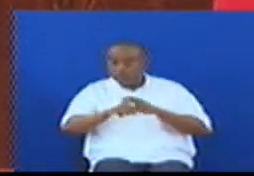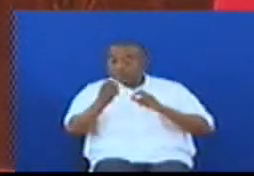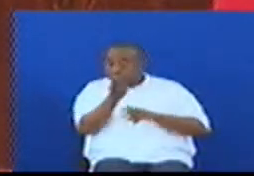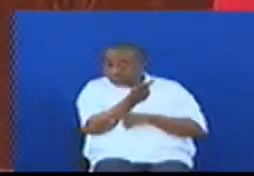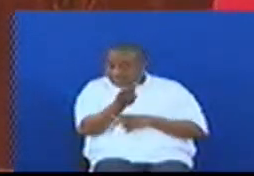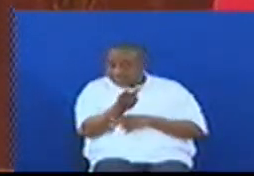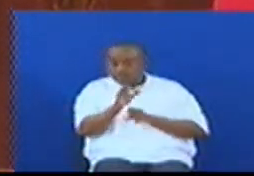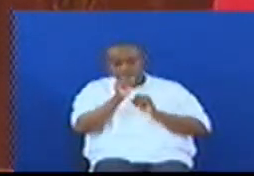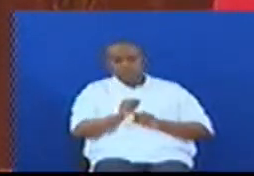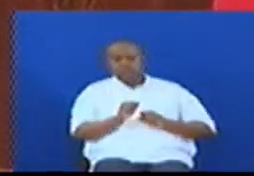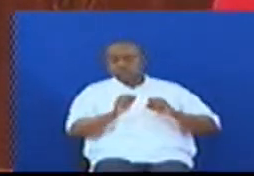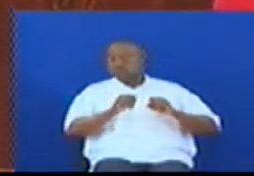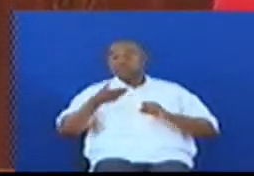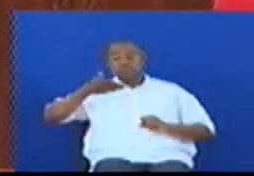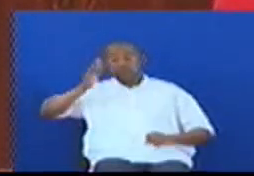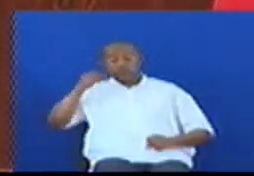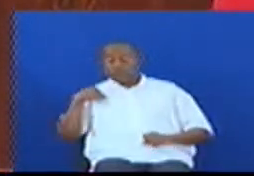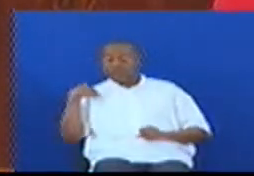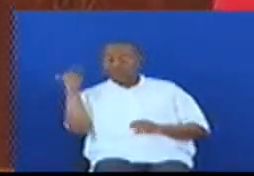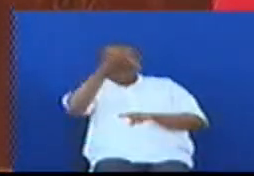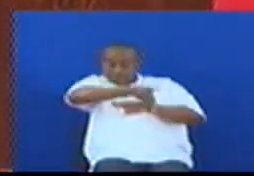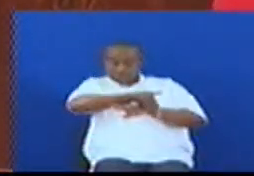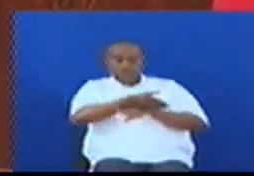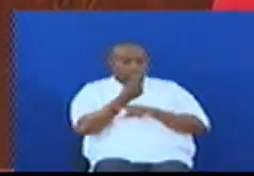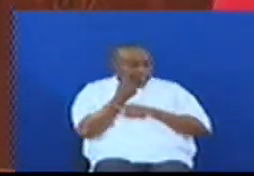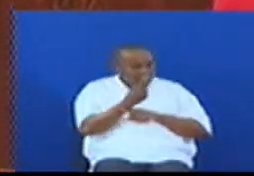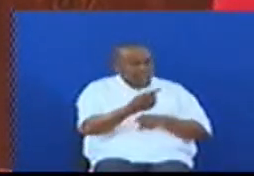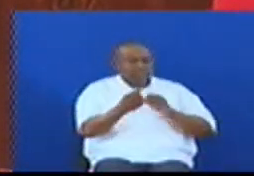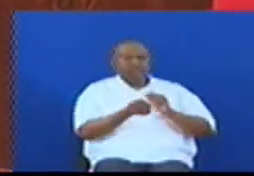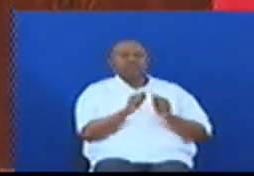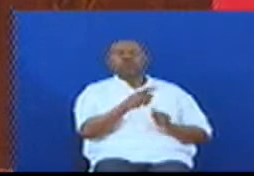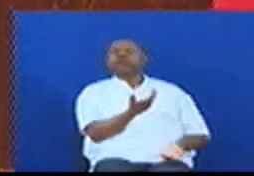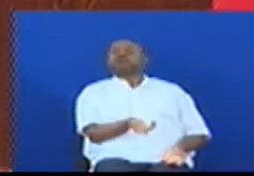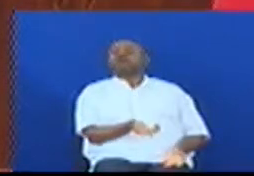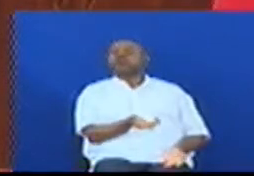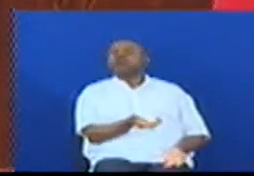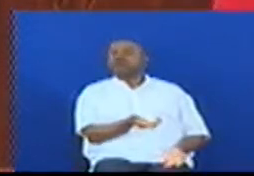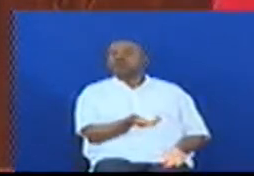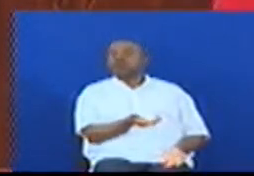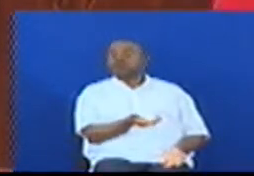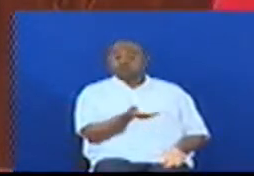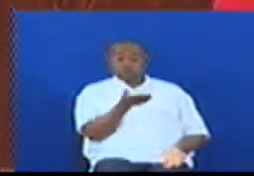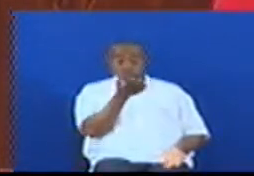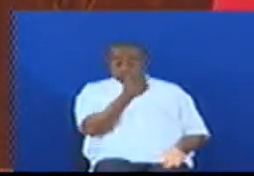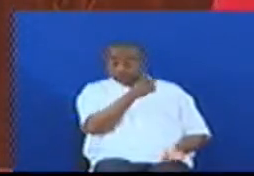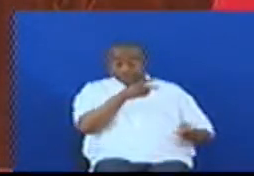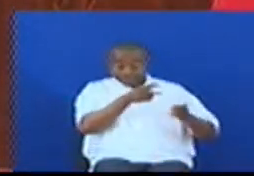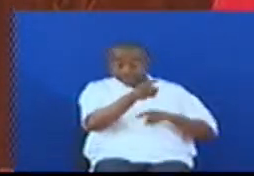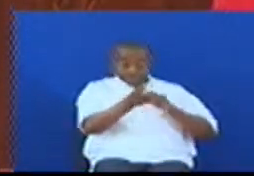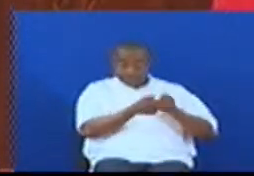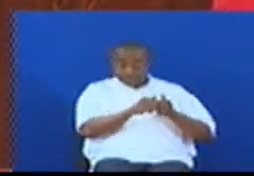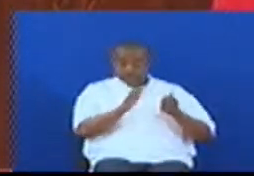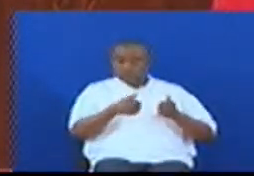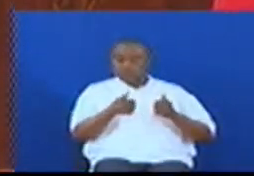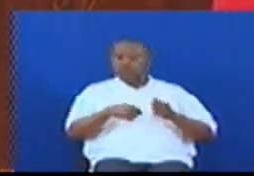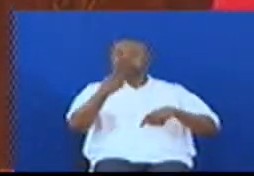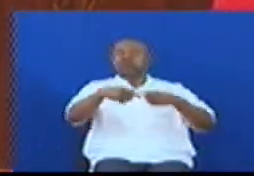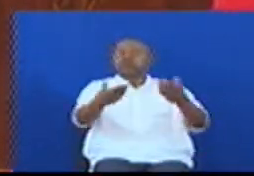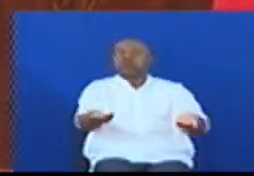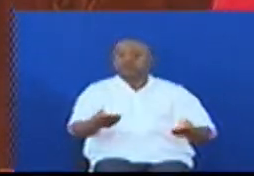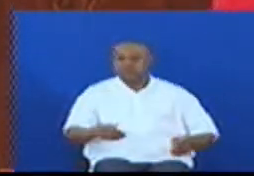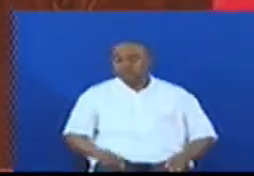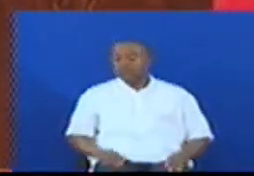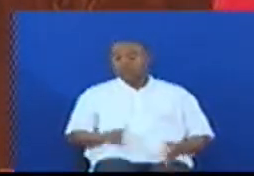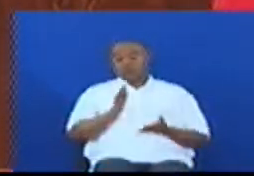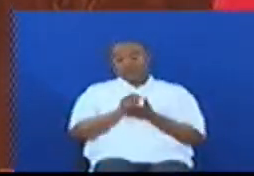kuna shida gani. Kuna shida gani ili tuweze kusonga mbele. Nimeona mapendekezo ya kamati